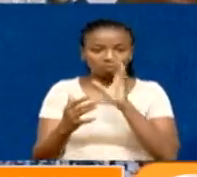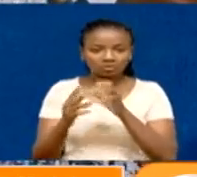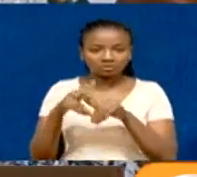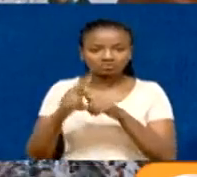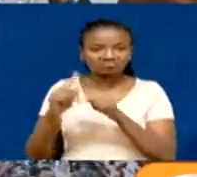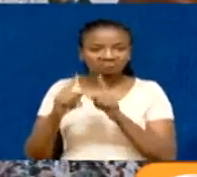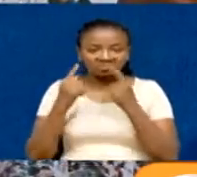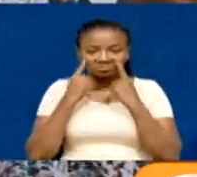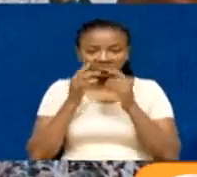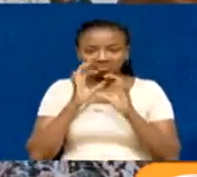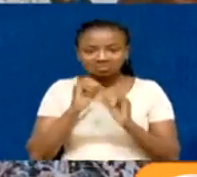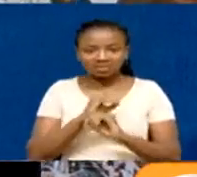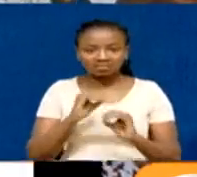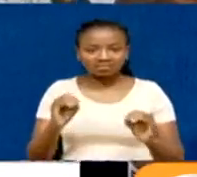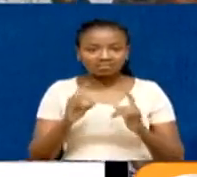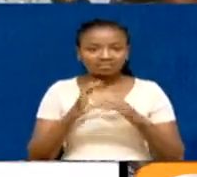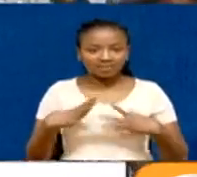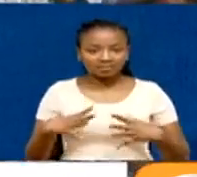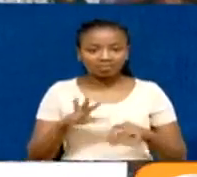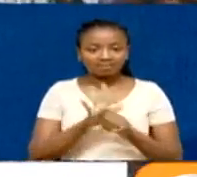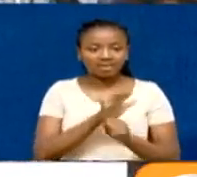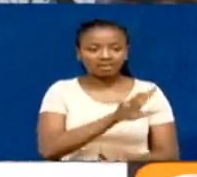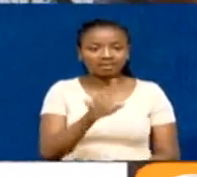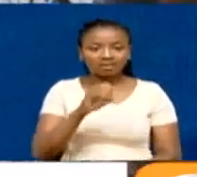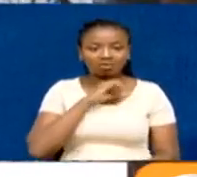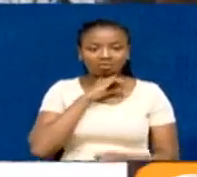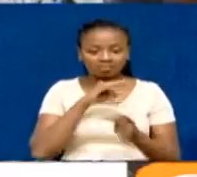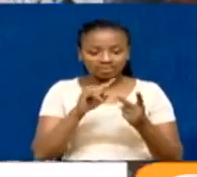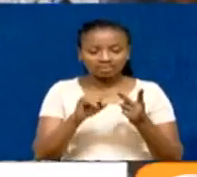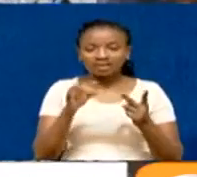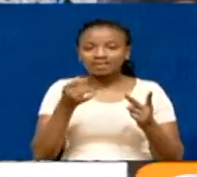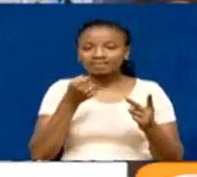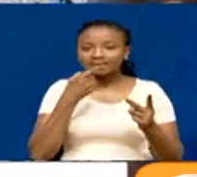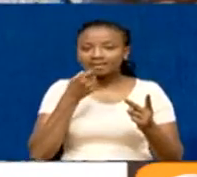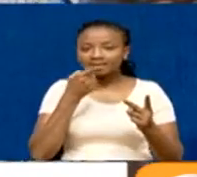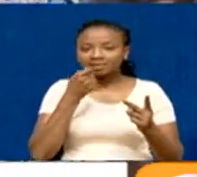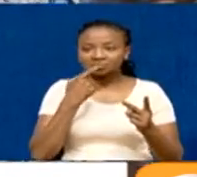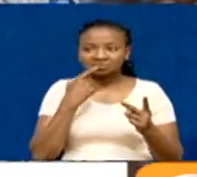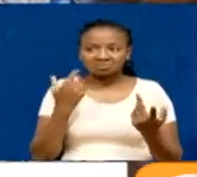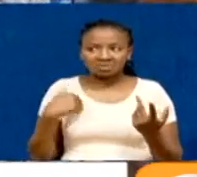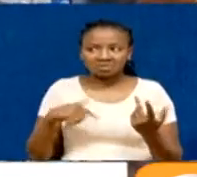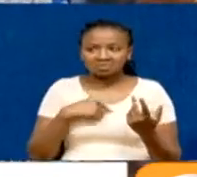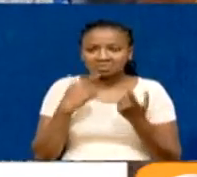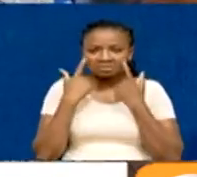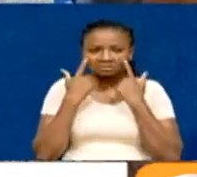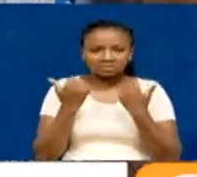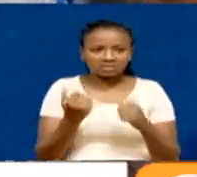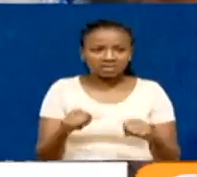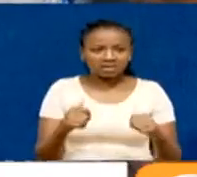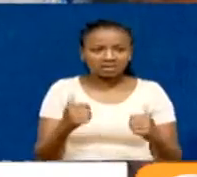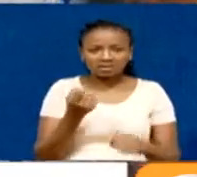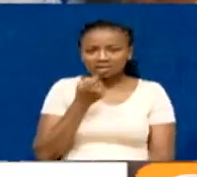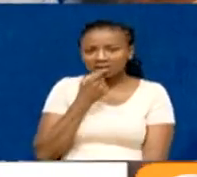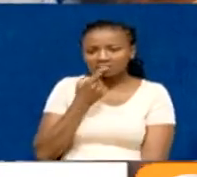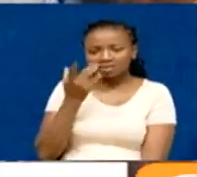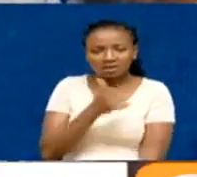maji hayaoni. Wananchi wamekuwa wakilia kuhusu matibabu. Wanasema kwamba hawajaona madawa kwa